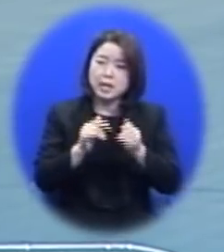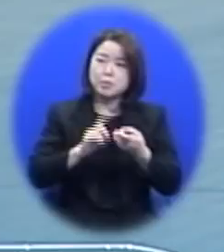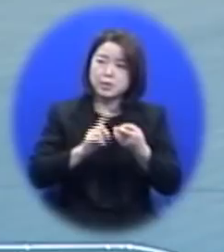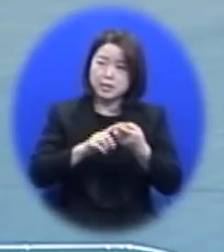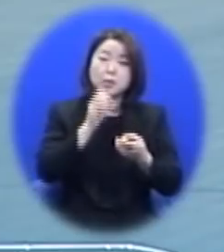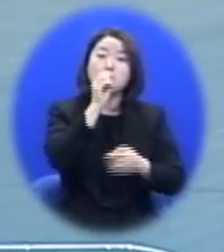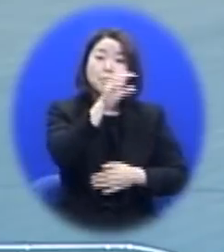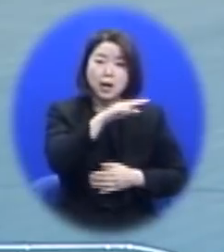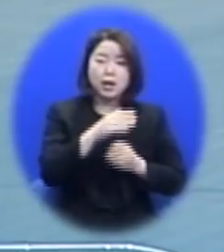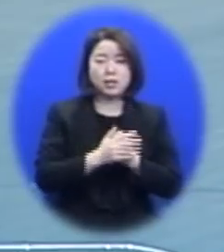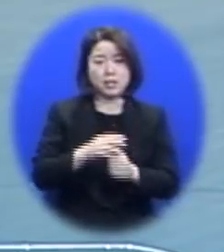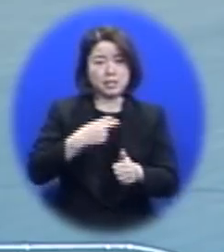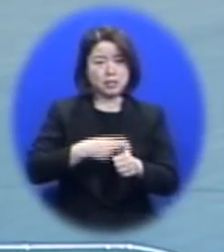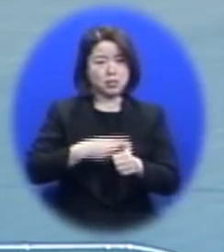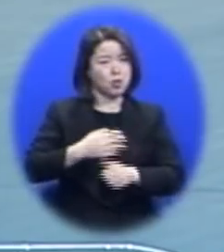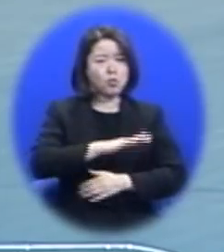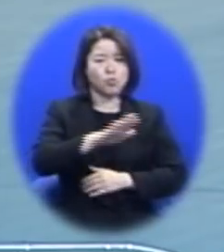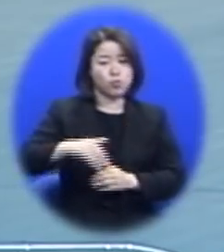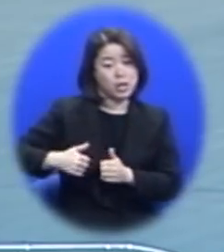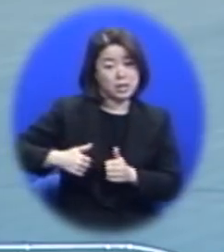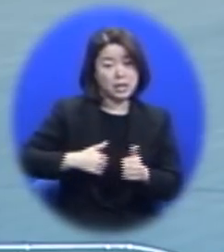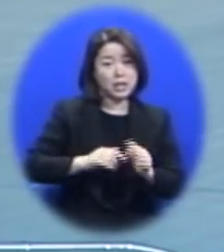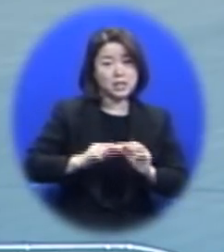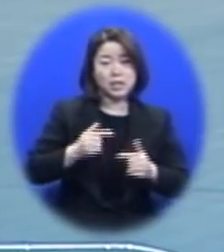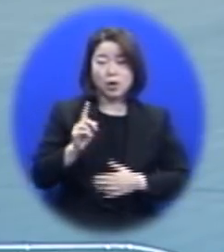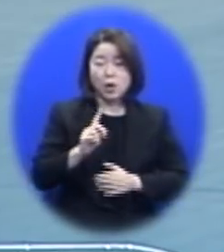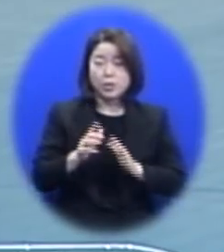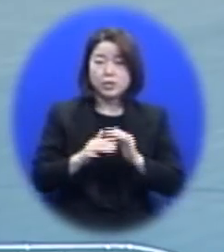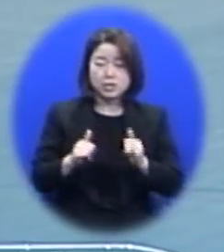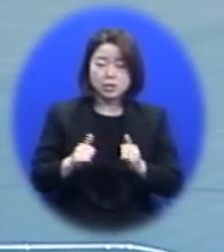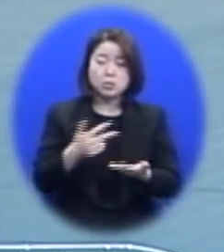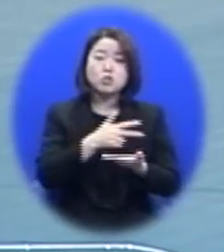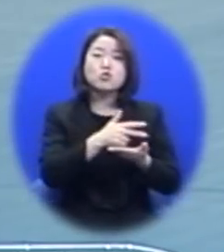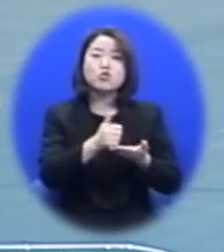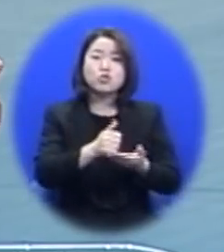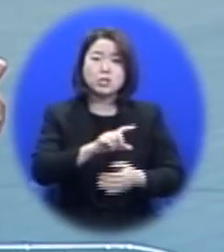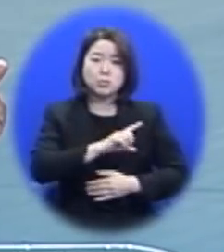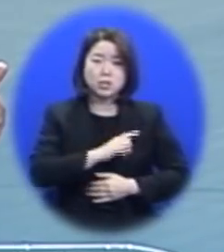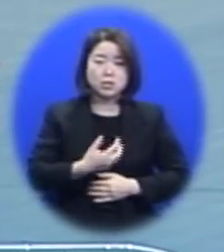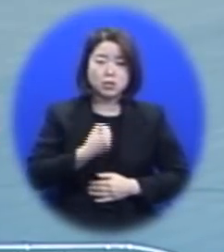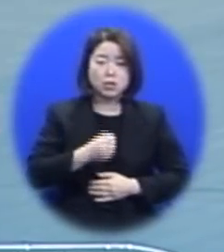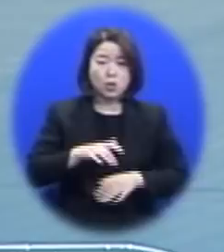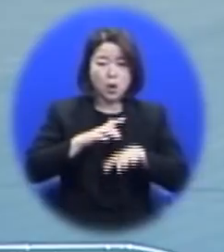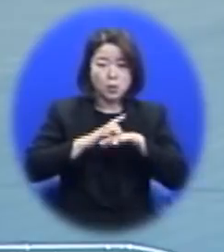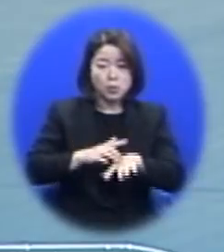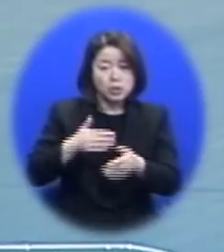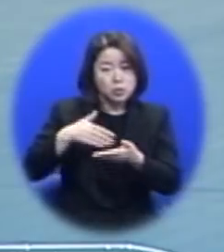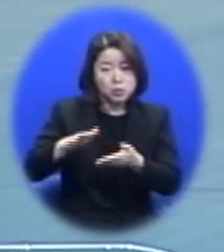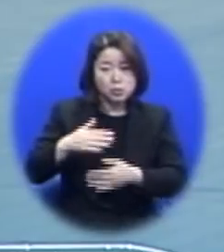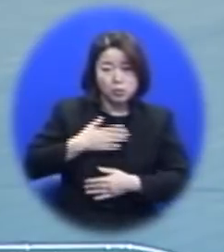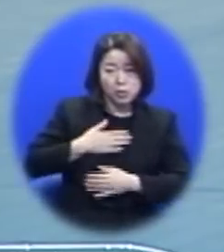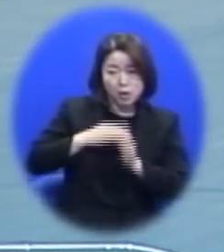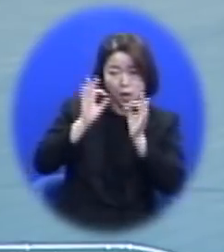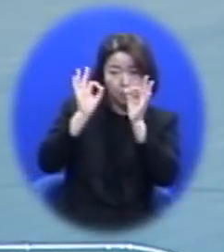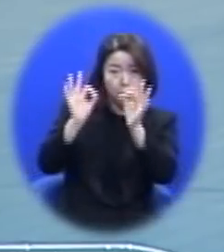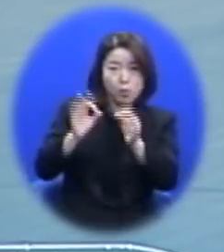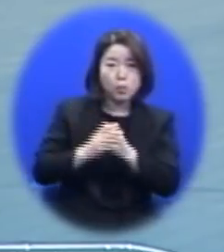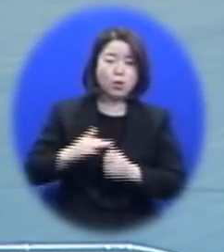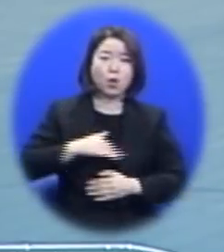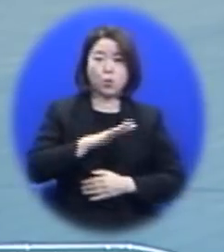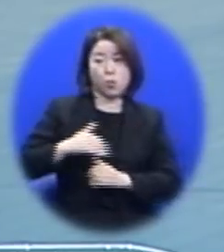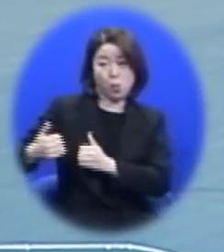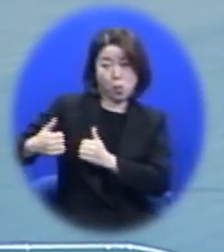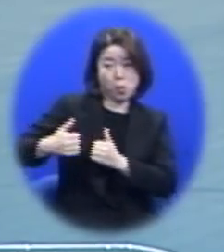선생님, 우리를 따르지 않는 어떤 자가 주의 이름으로 귀신을 내쫓는 것을 우리가 보고 우리를